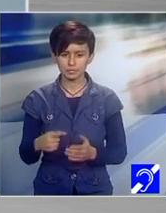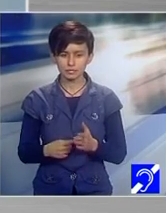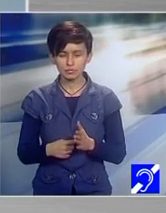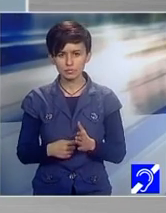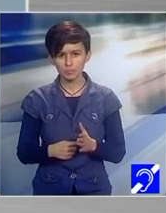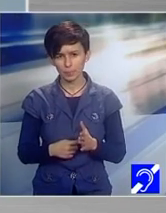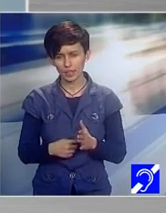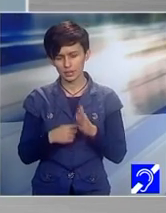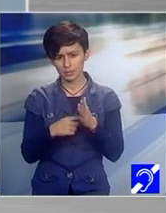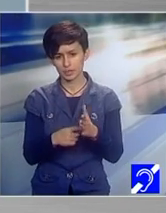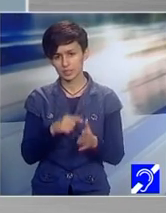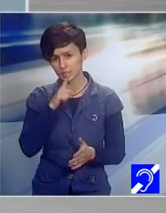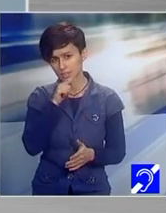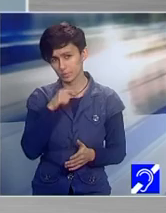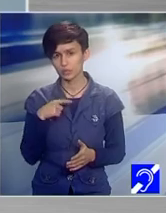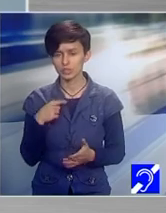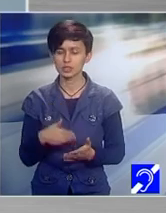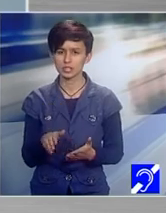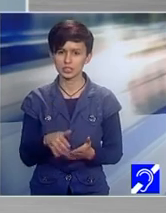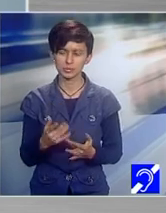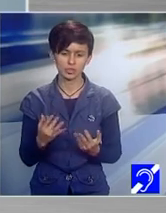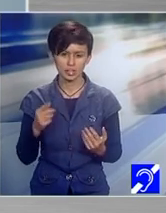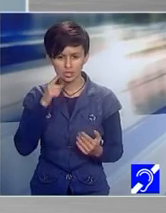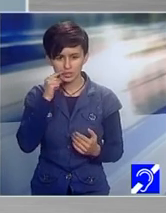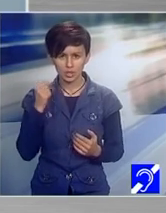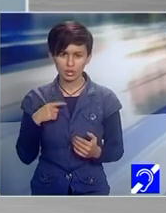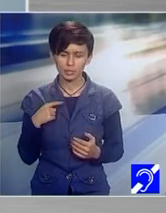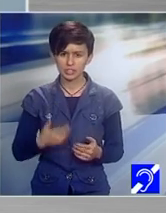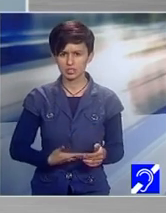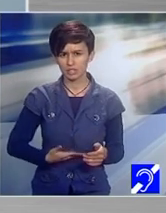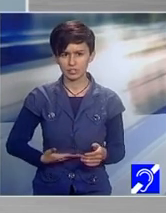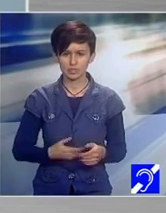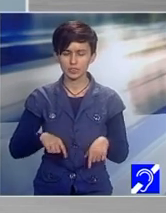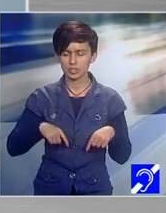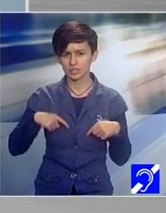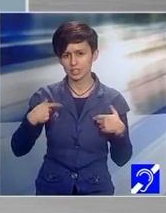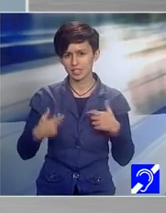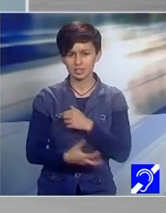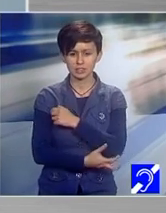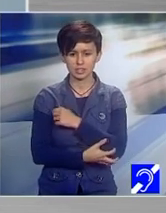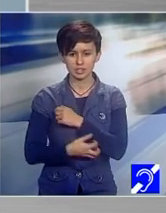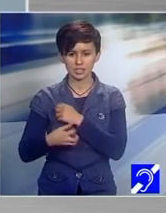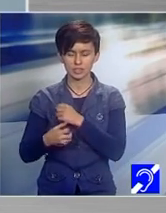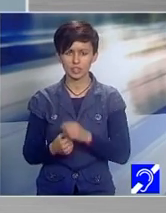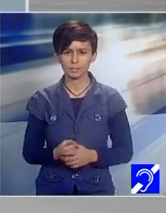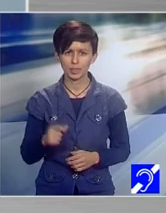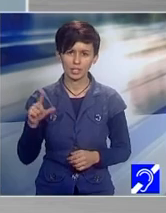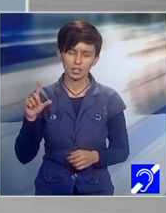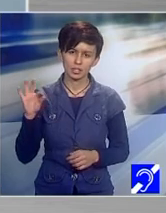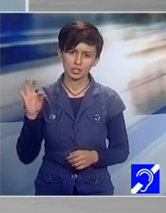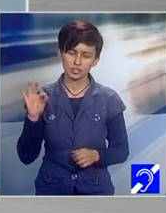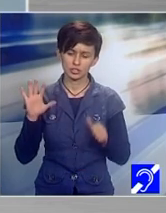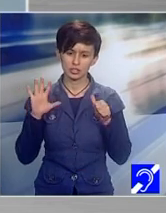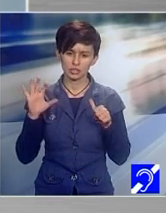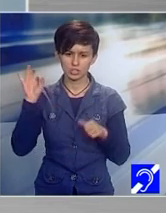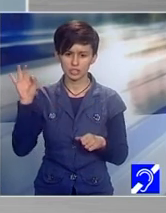se ridică risipa și câți oameni sunt plămânzi și trăiesc sub pragul sărăciei. 56%